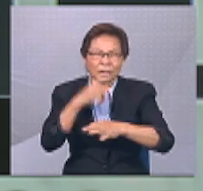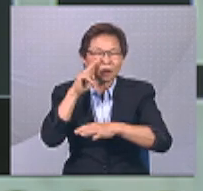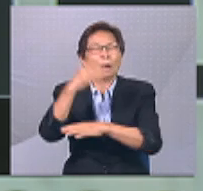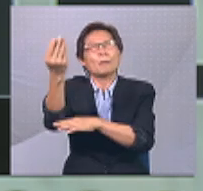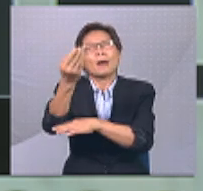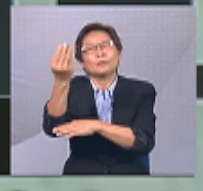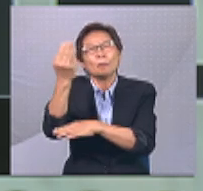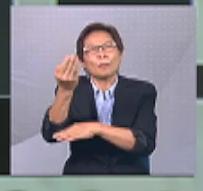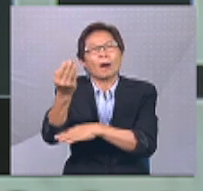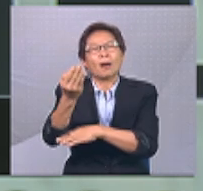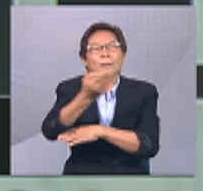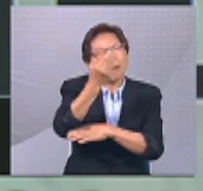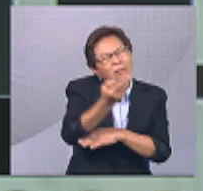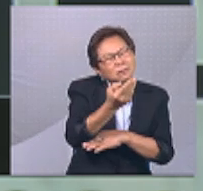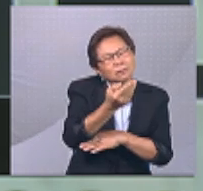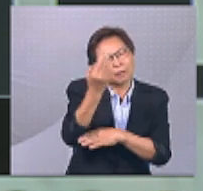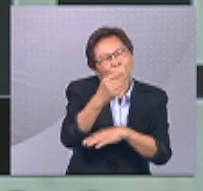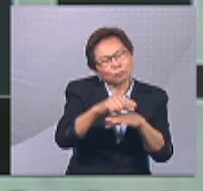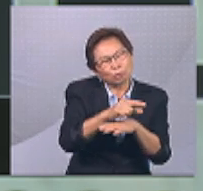kelaziman kita dah berubah, kita banyak guna